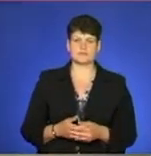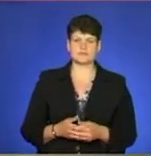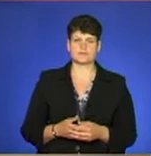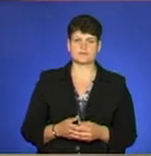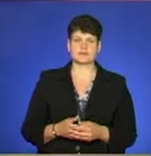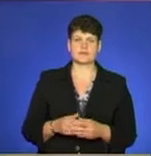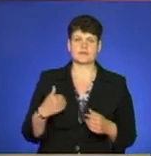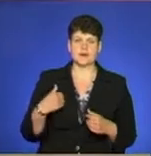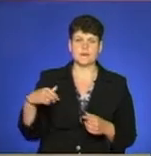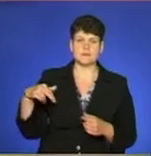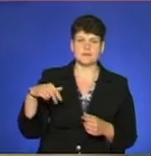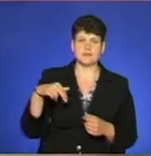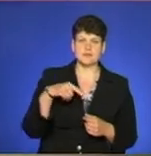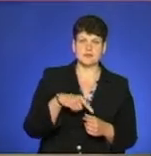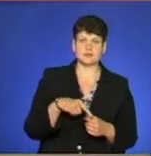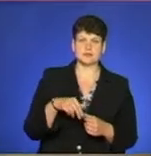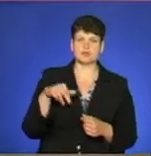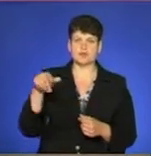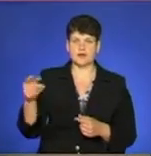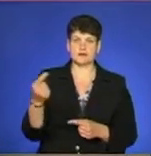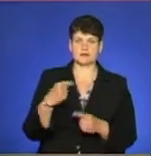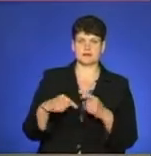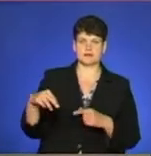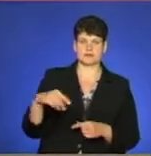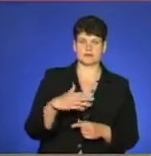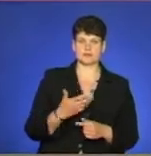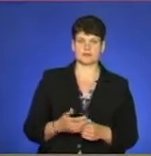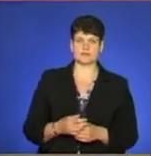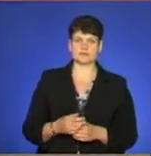Я пішком туди пішов, пішком назад прийшов.